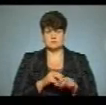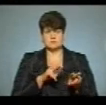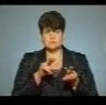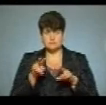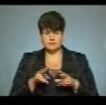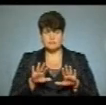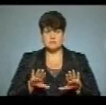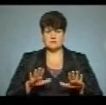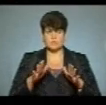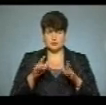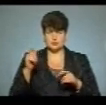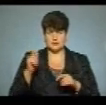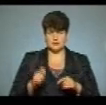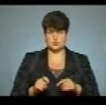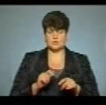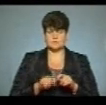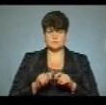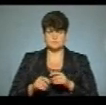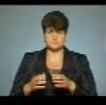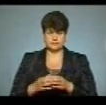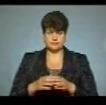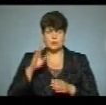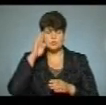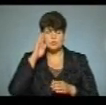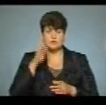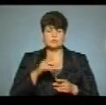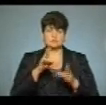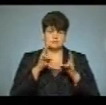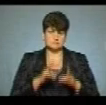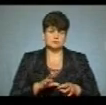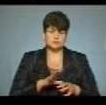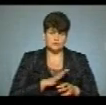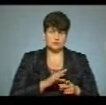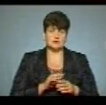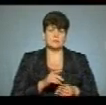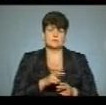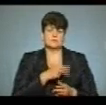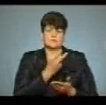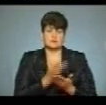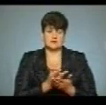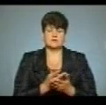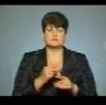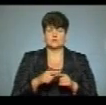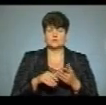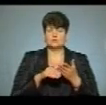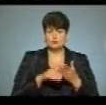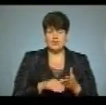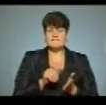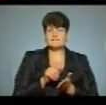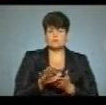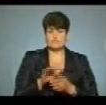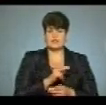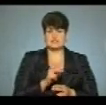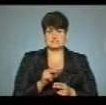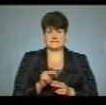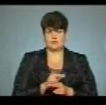до приїзду слідчого оперативної групи. Чоловіка, який травмувався, доправили до лікарні швидкої допомоги. Він відмовився від лікування, повідомила лікар